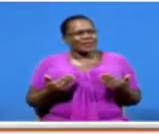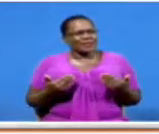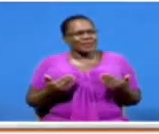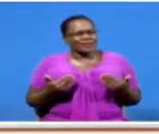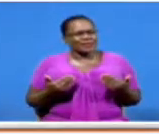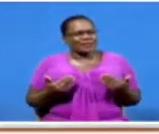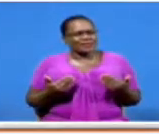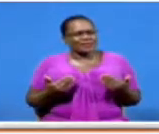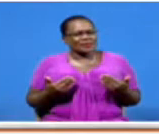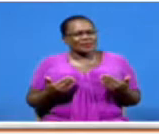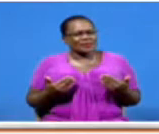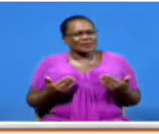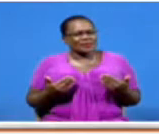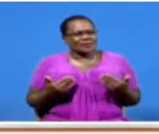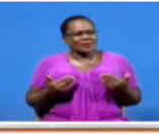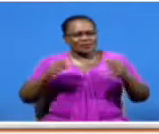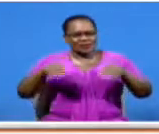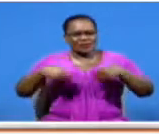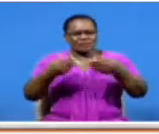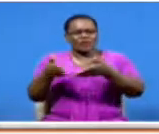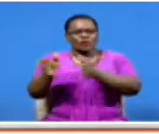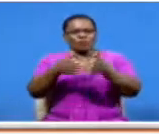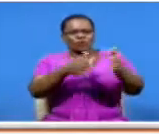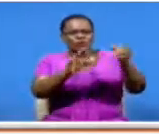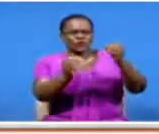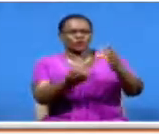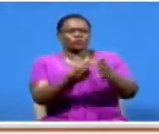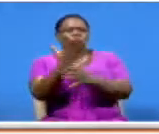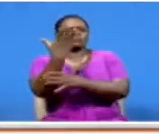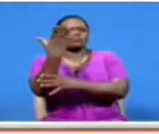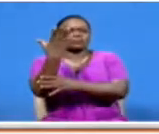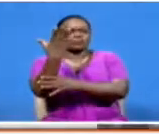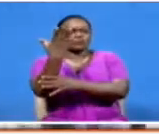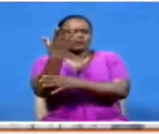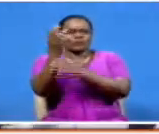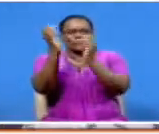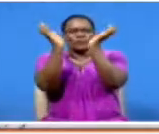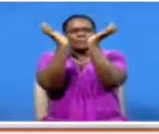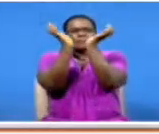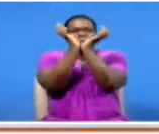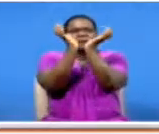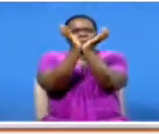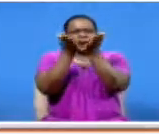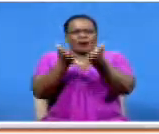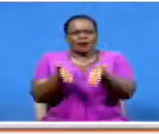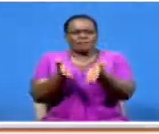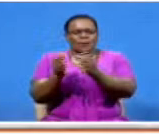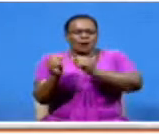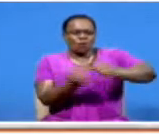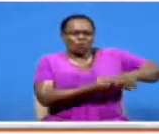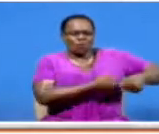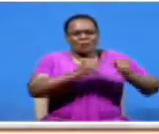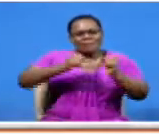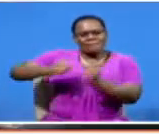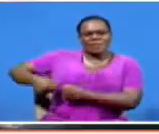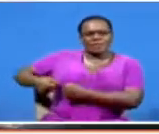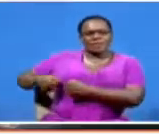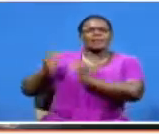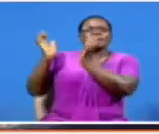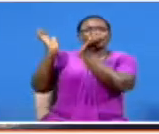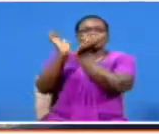mimi nilipewa fursa ya kuzindua kiwanja hapa ya mchezo ya Homa